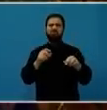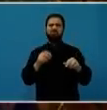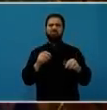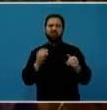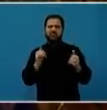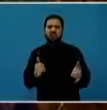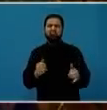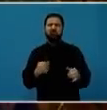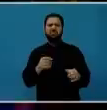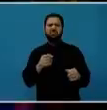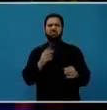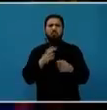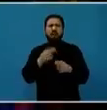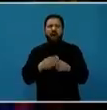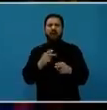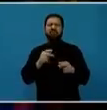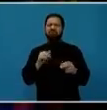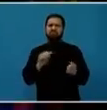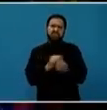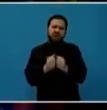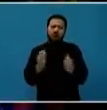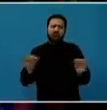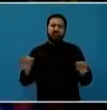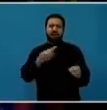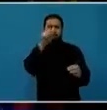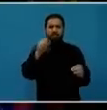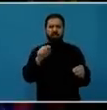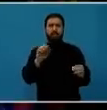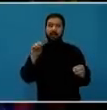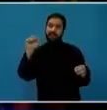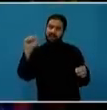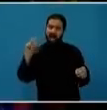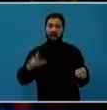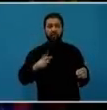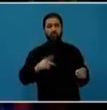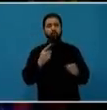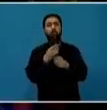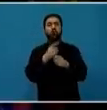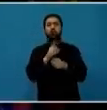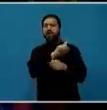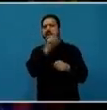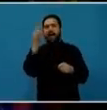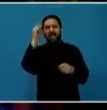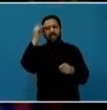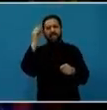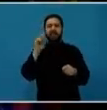Din păcate există și aceste lucruri nedorite și negândite de foarte mulți.